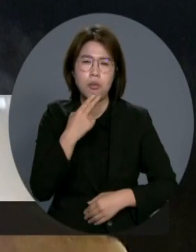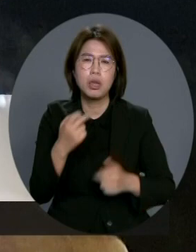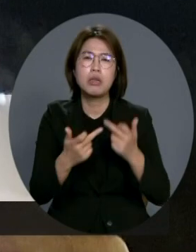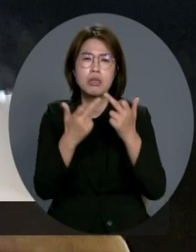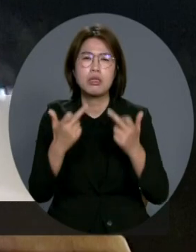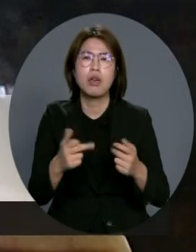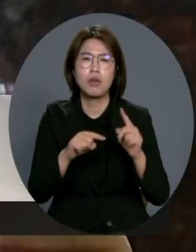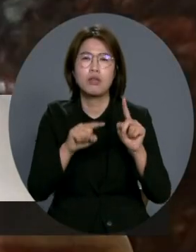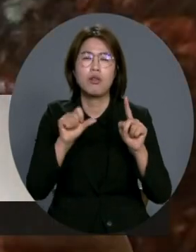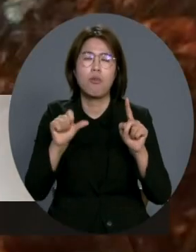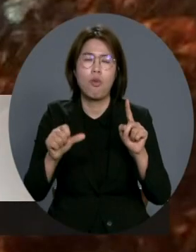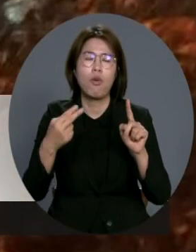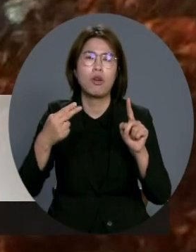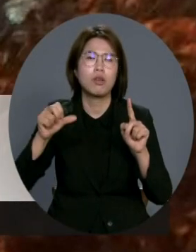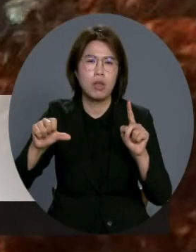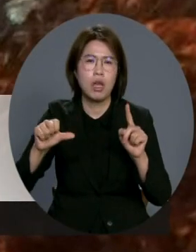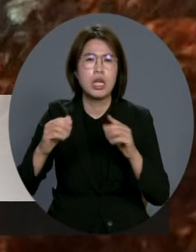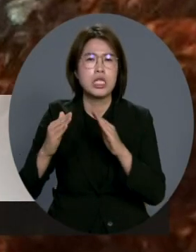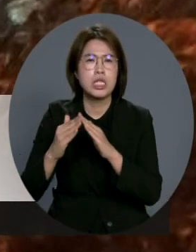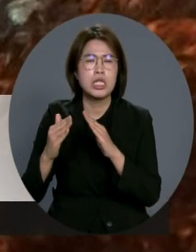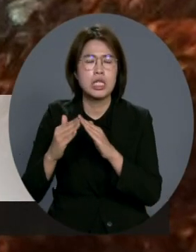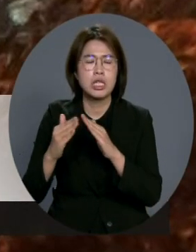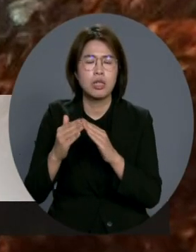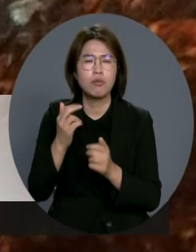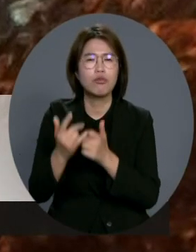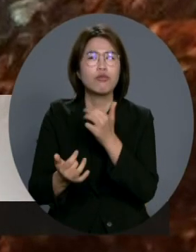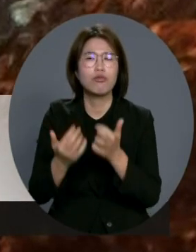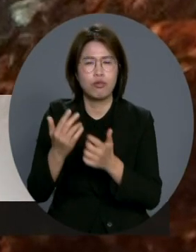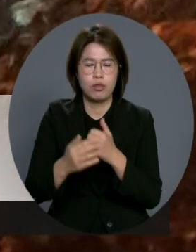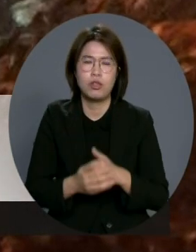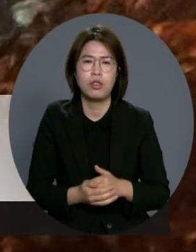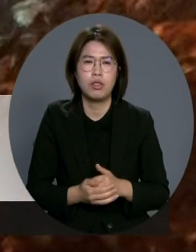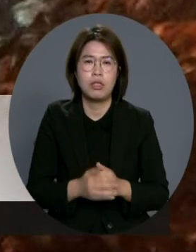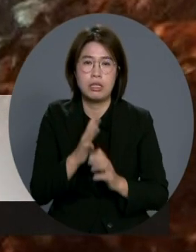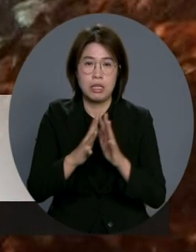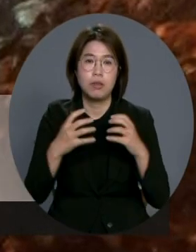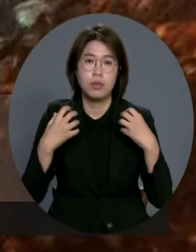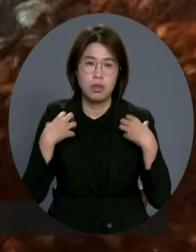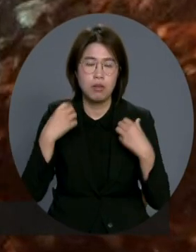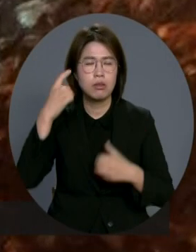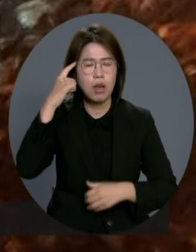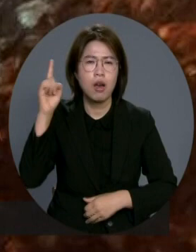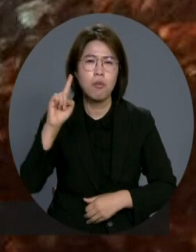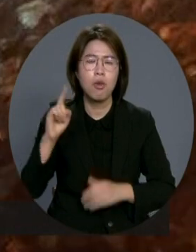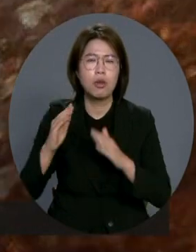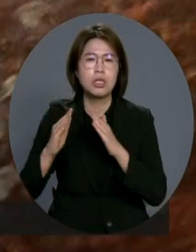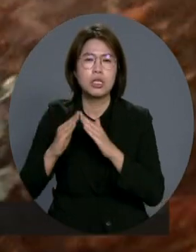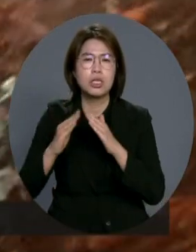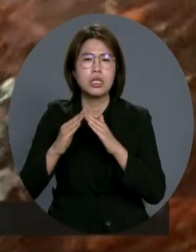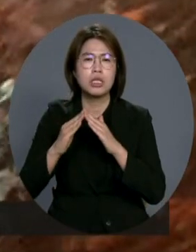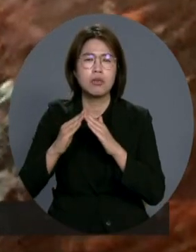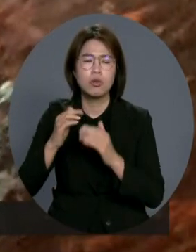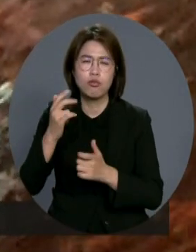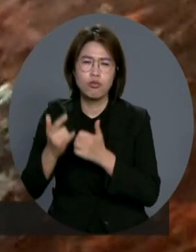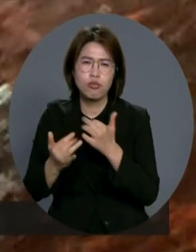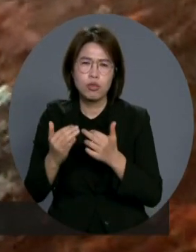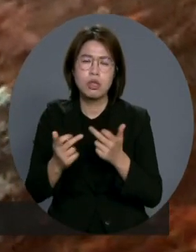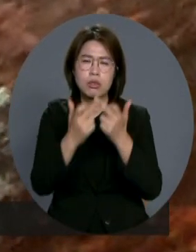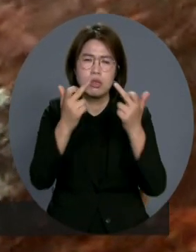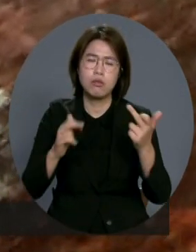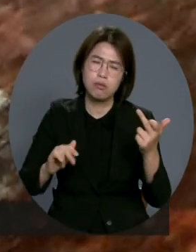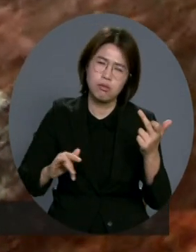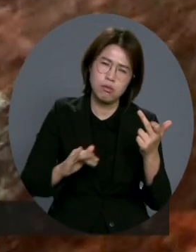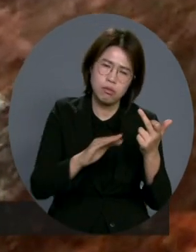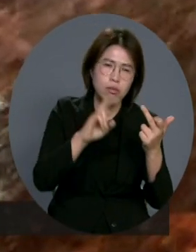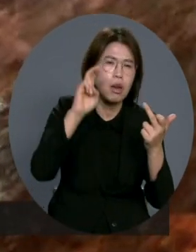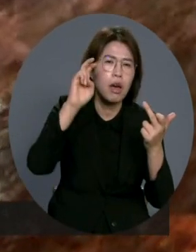1.5 타르와 인근에 있던 주택 일부가 불에 탔습니다 산림 당국은 산 아래 주택에서 불이 시작돼 산으로 번진 것으로